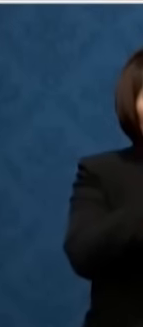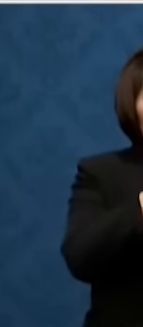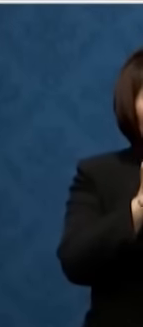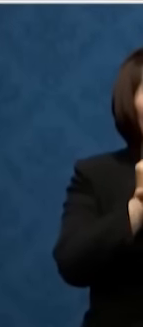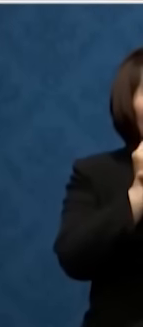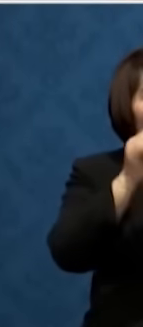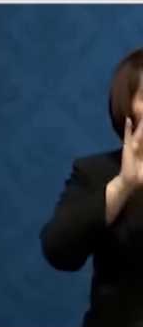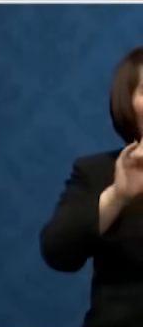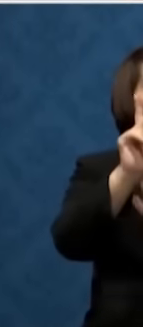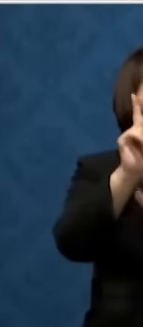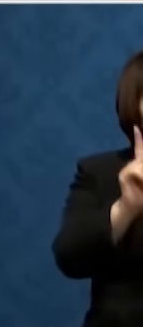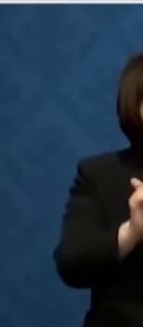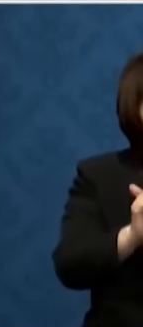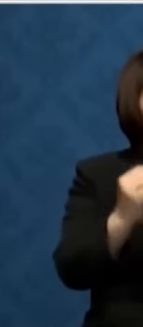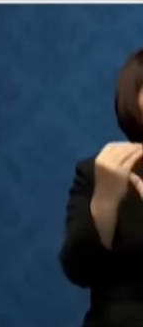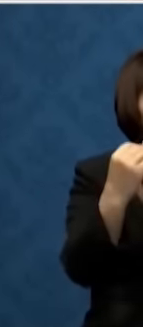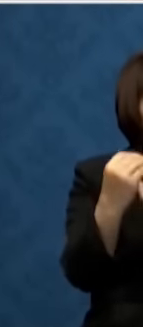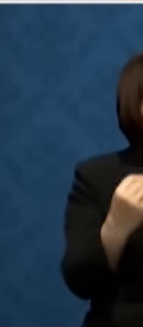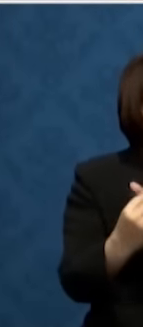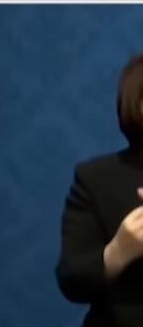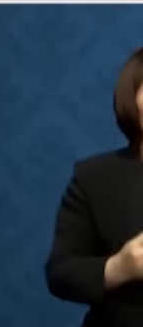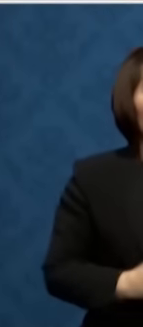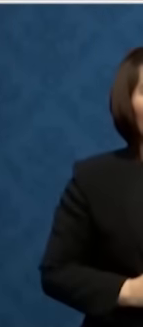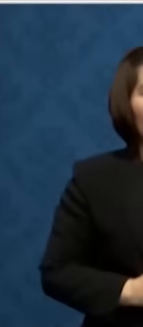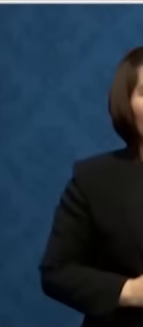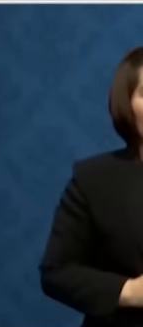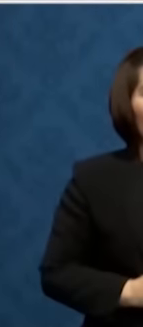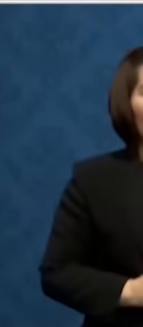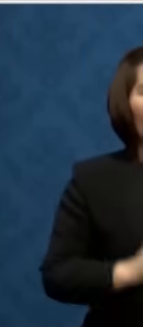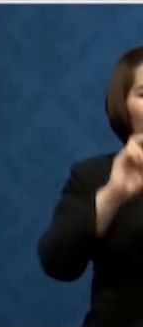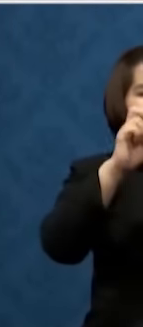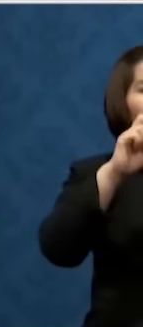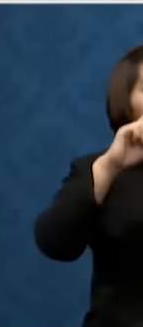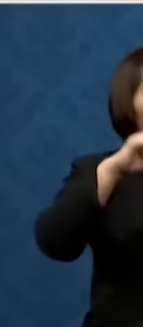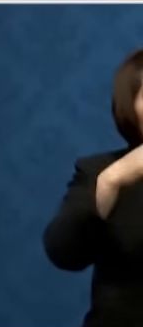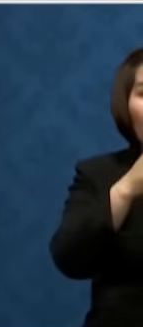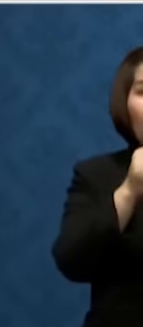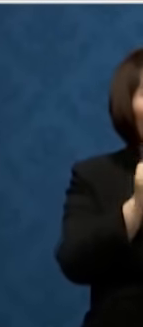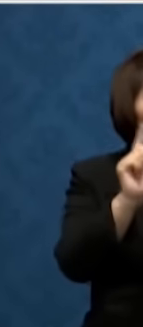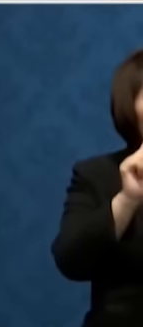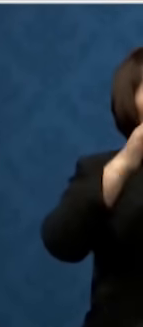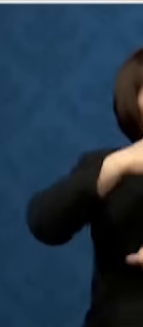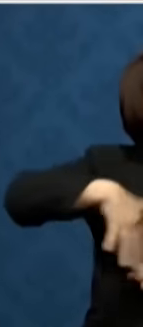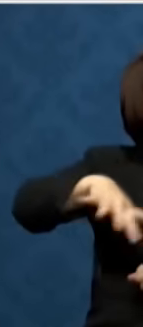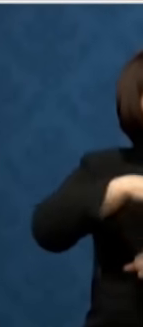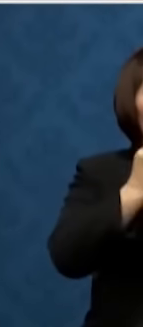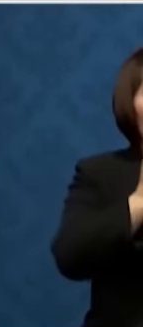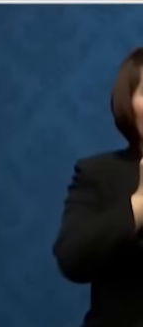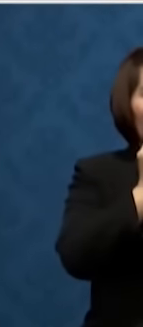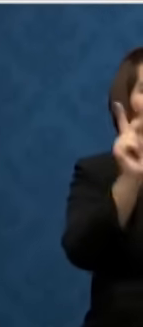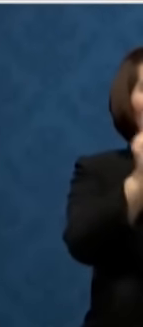ายที่กำหนดเอาไว้ประเด็นปัญหาของเรื่องนี้ก็คือเรากำลังดำเนินการตามรัฐธรรมนูญครับ